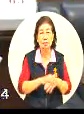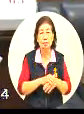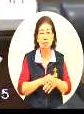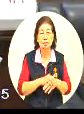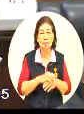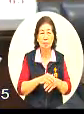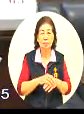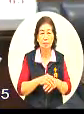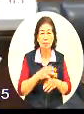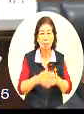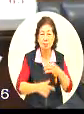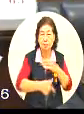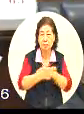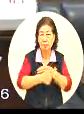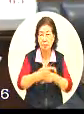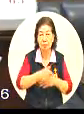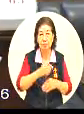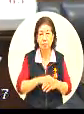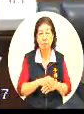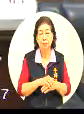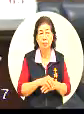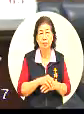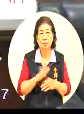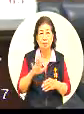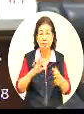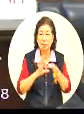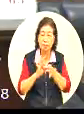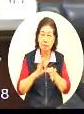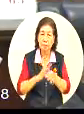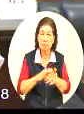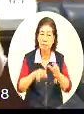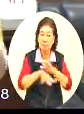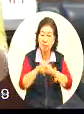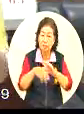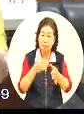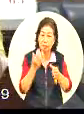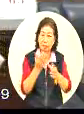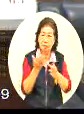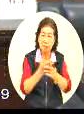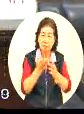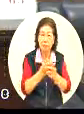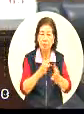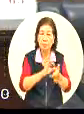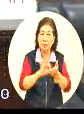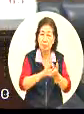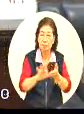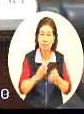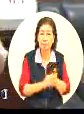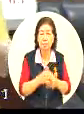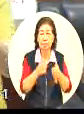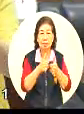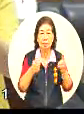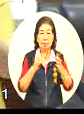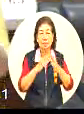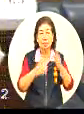进行这相关的闲置空间的运用，安尼好不好？市长，好，谢谢。